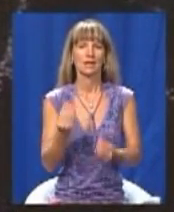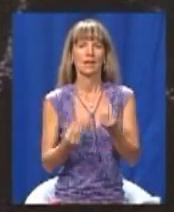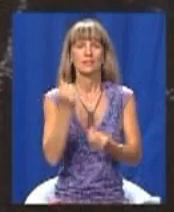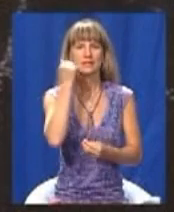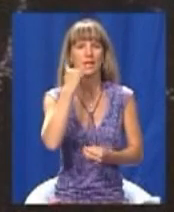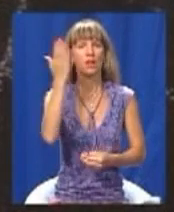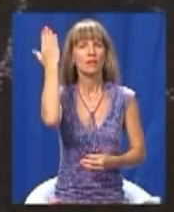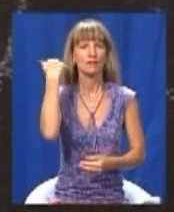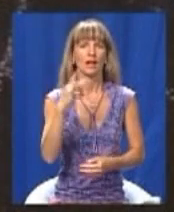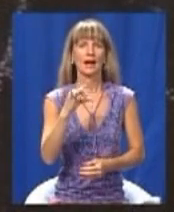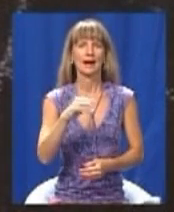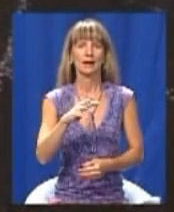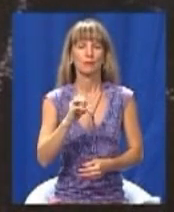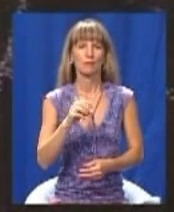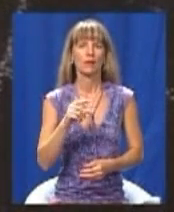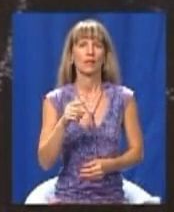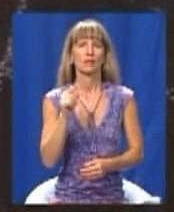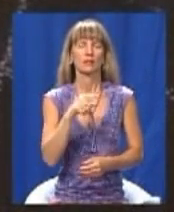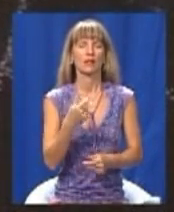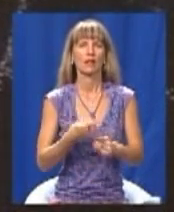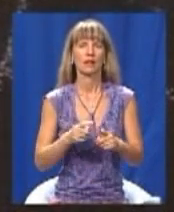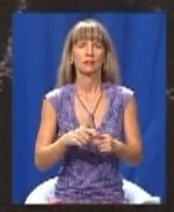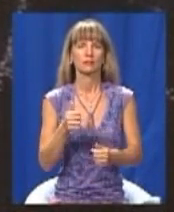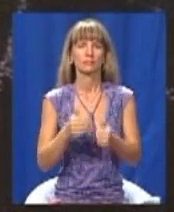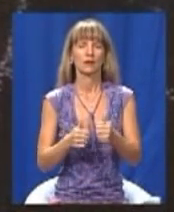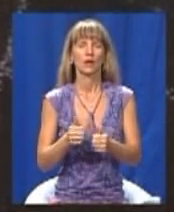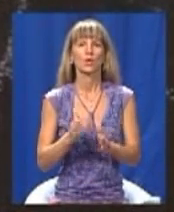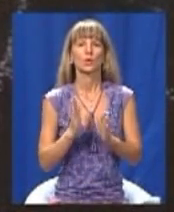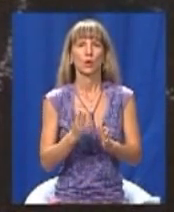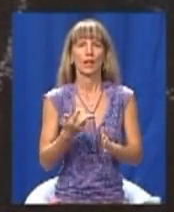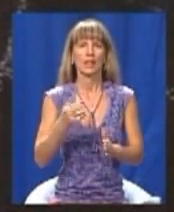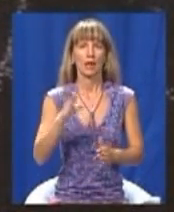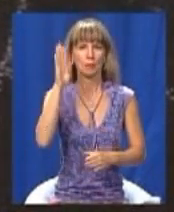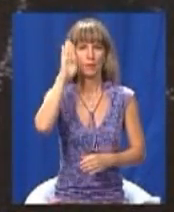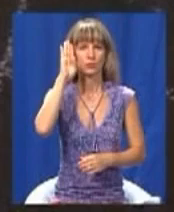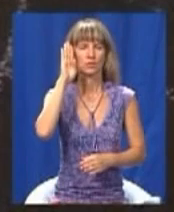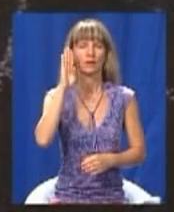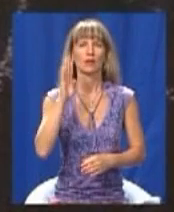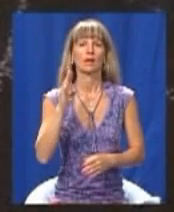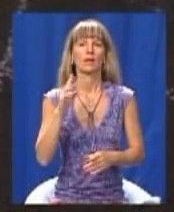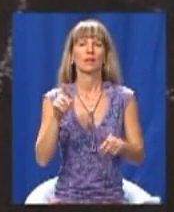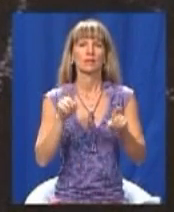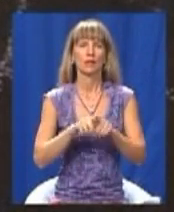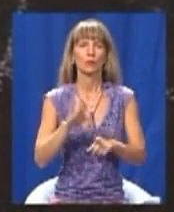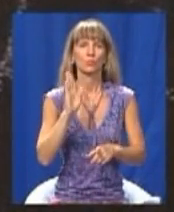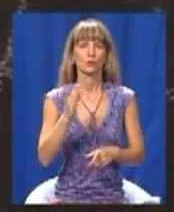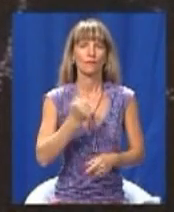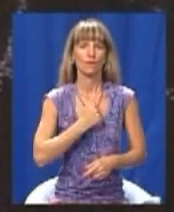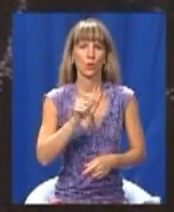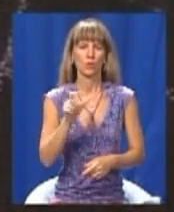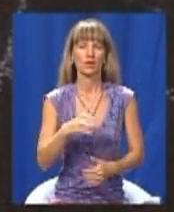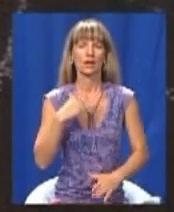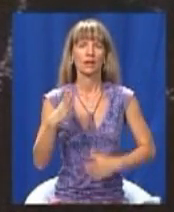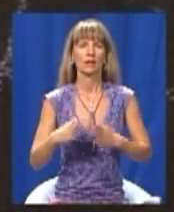Римі. Щоправда, тоді ця розвага призначалася тільки для хлопчиків. Саме так майбутні воїни